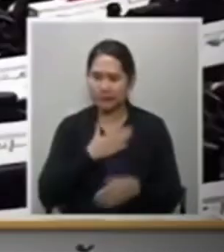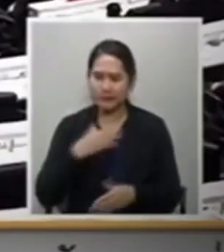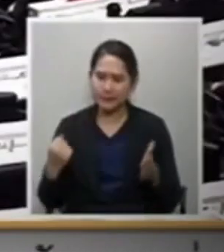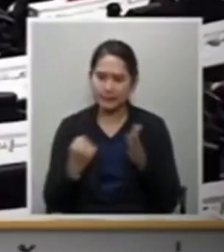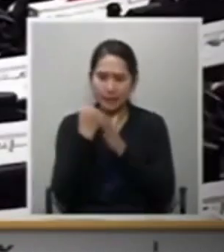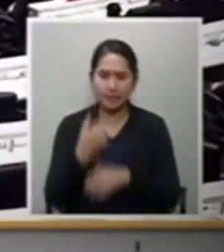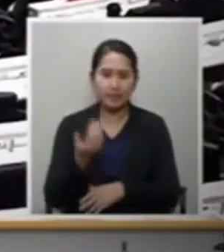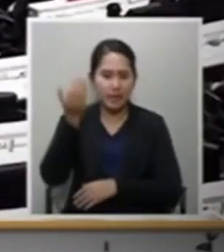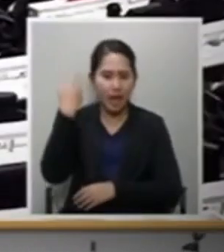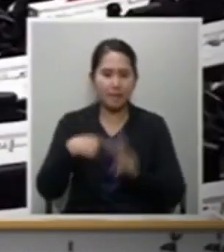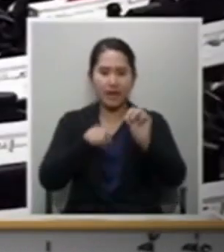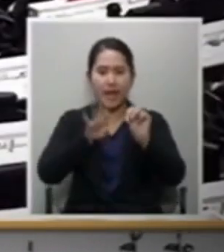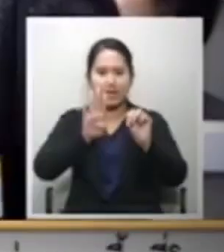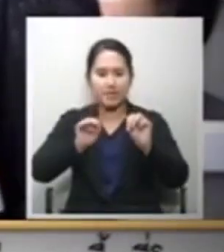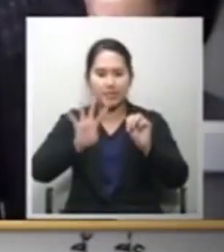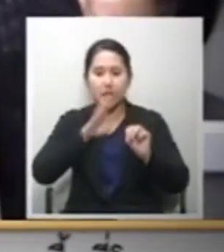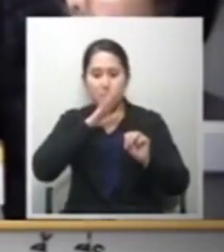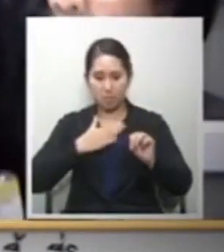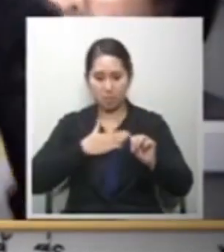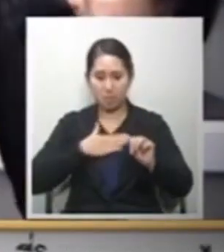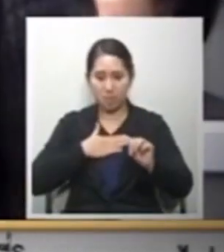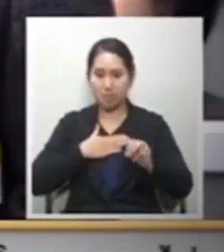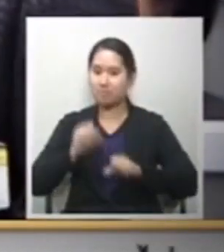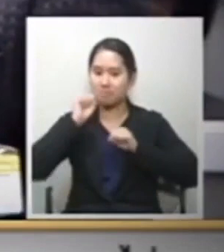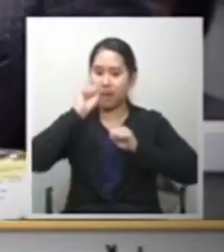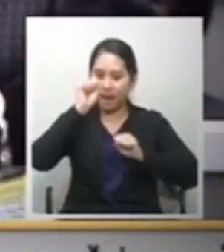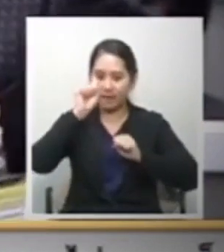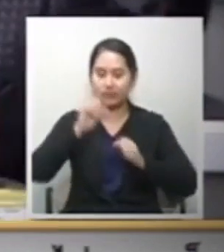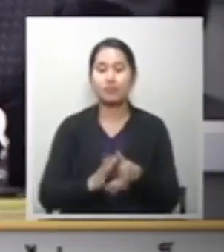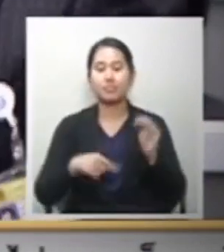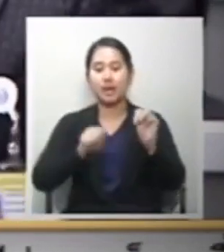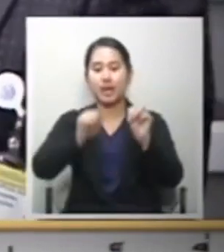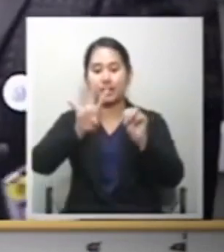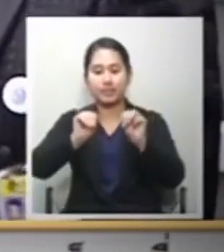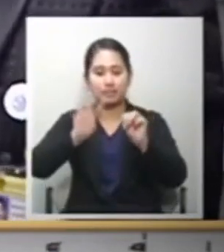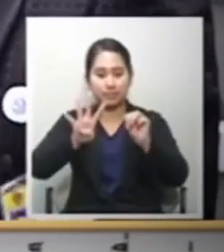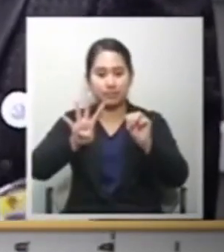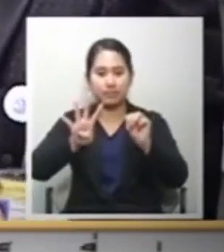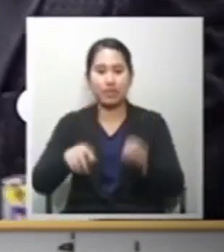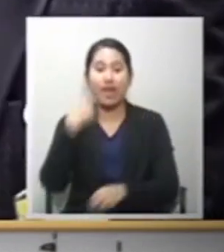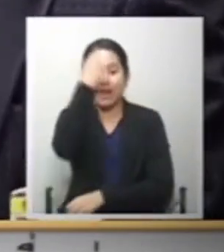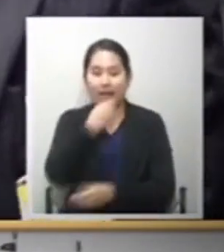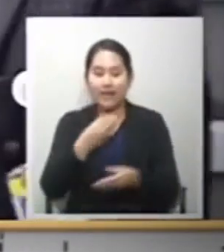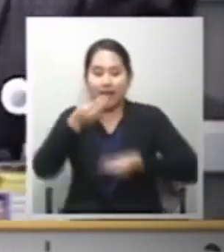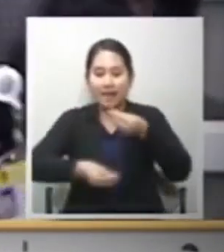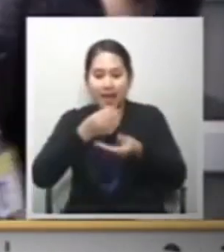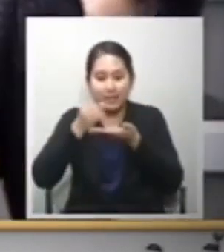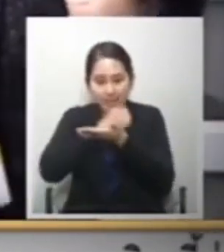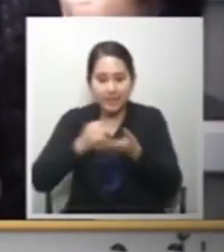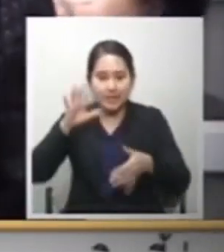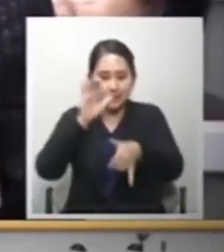ที่ท่านมีมาตรา44นะถ้าผมเป็นท่านนะประกาศมาตรา44ใครค้ายาเสพติดจับ